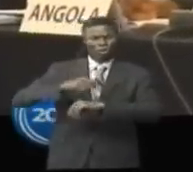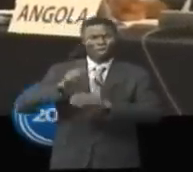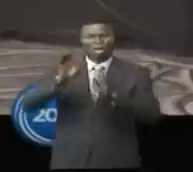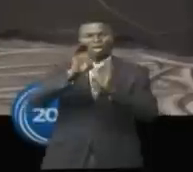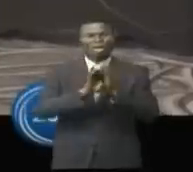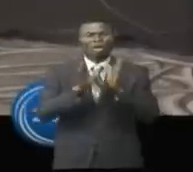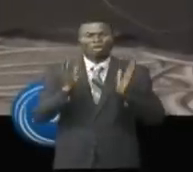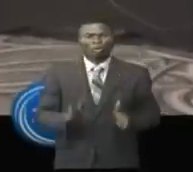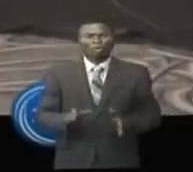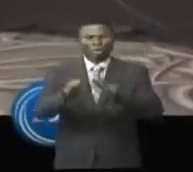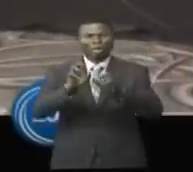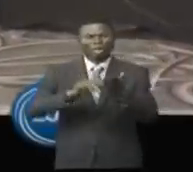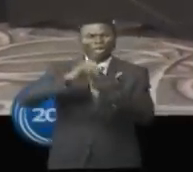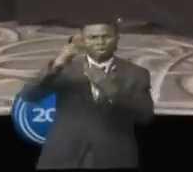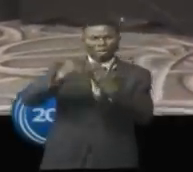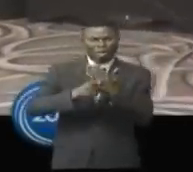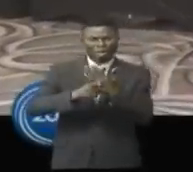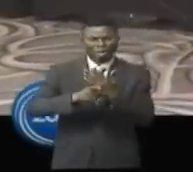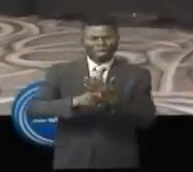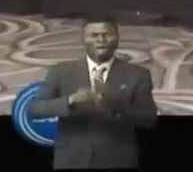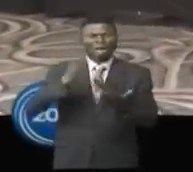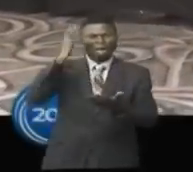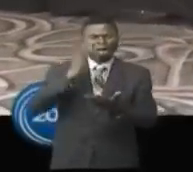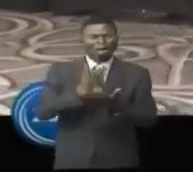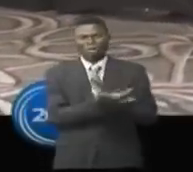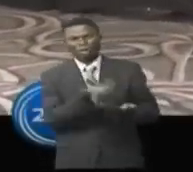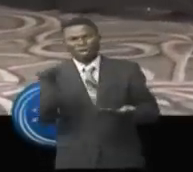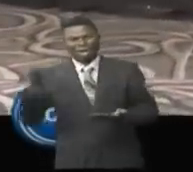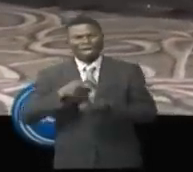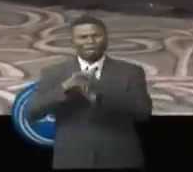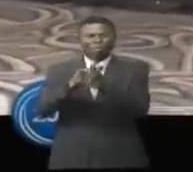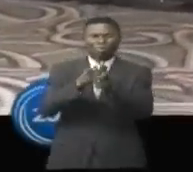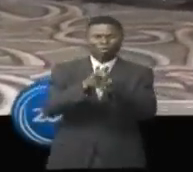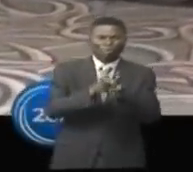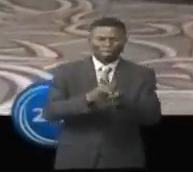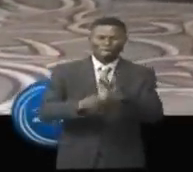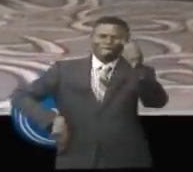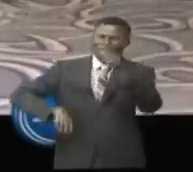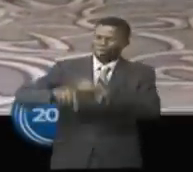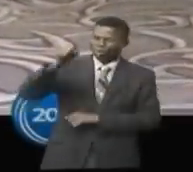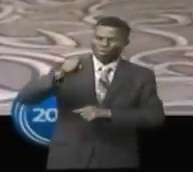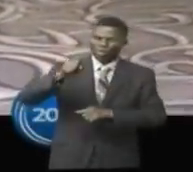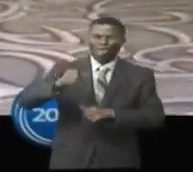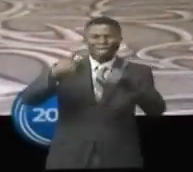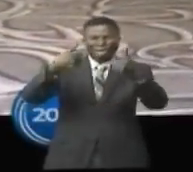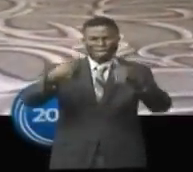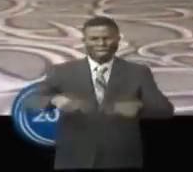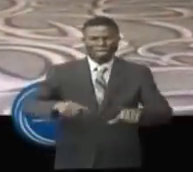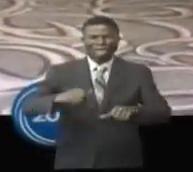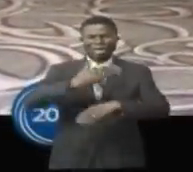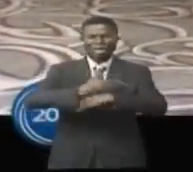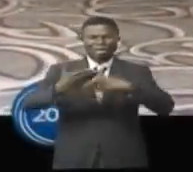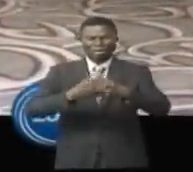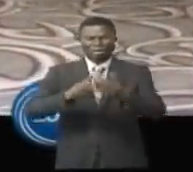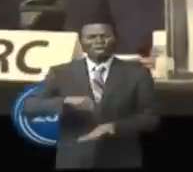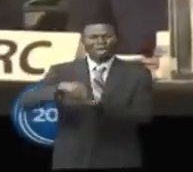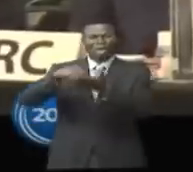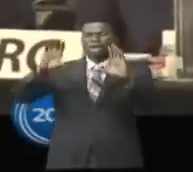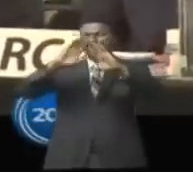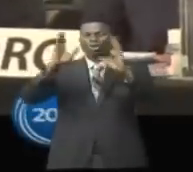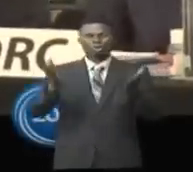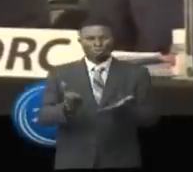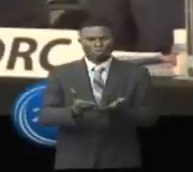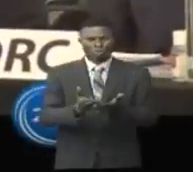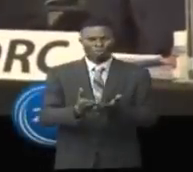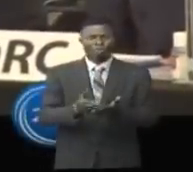transitionnelle et les programmes de désarmement, démobilisation, rapatriement, réinstallation et relèvement communautaire.